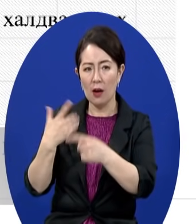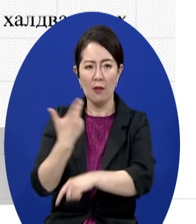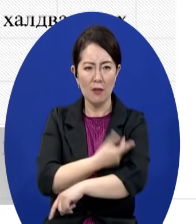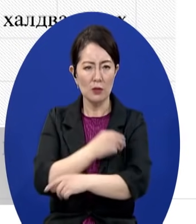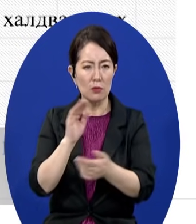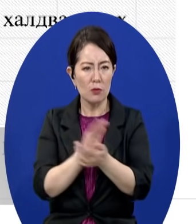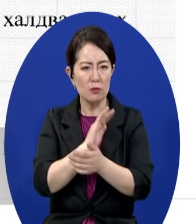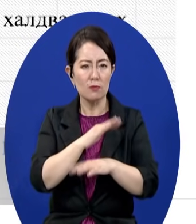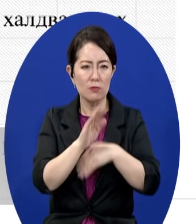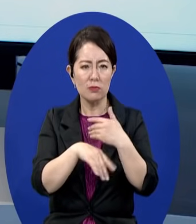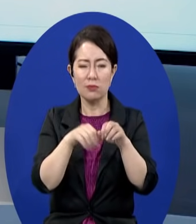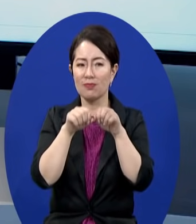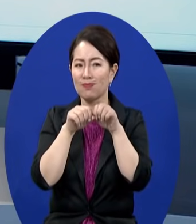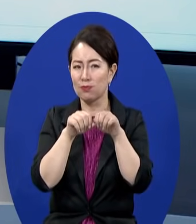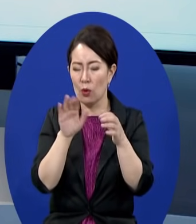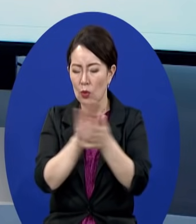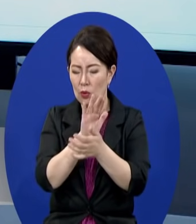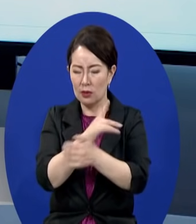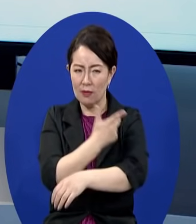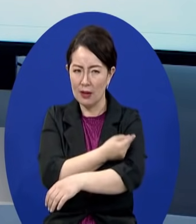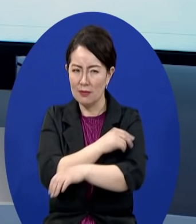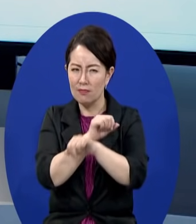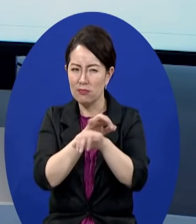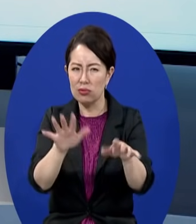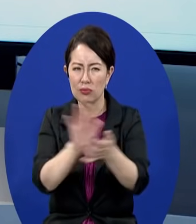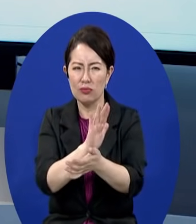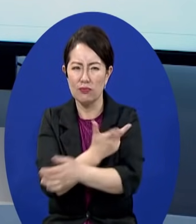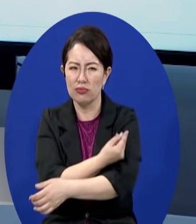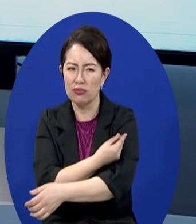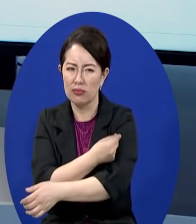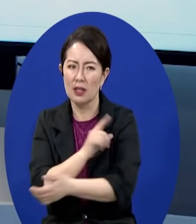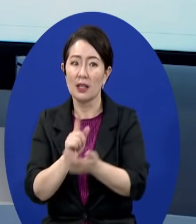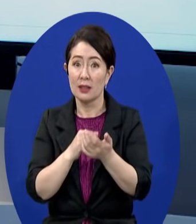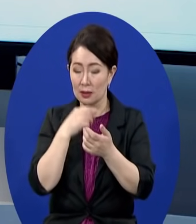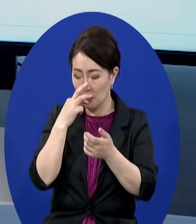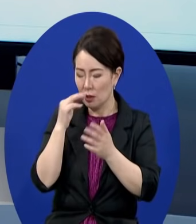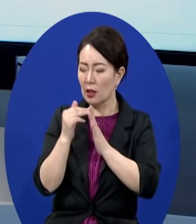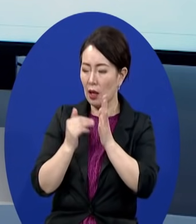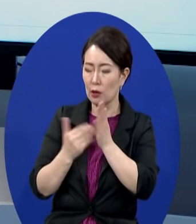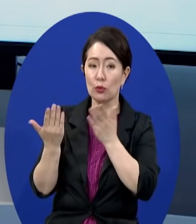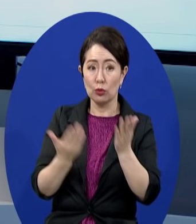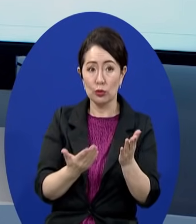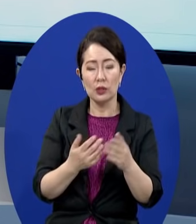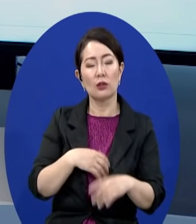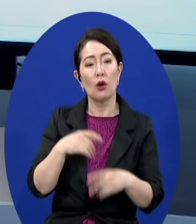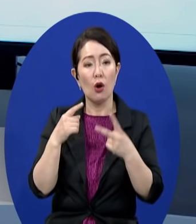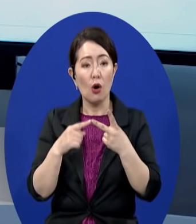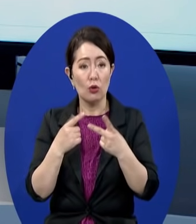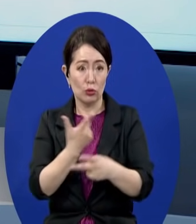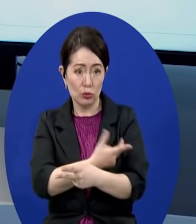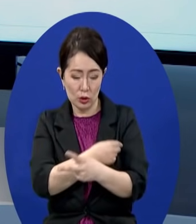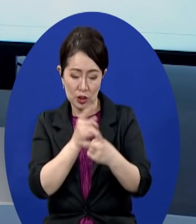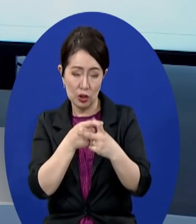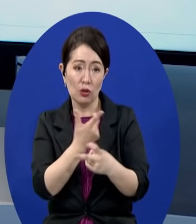маш их тархал хурдан хугацаанд вакцинжуулалтыг хийх ёстой гэсэн ийм тайлбар мэдээллийг өгч байгаа. Ялангуяа 2 дугаар тунд хамрагдаад 1-р